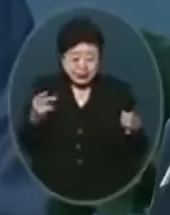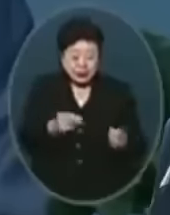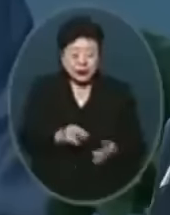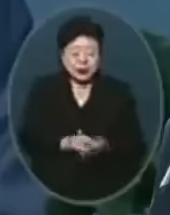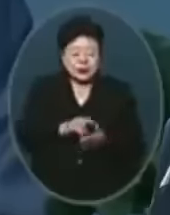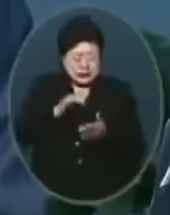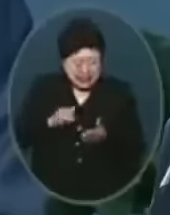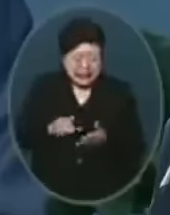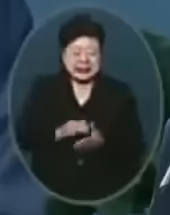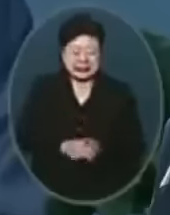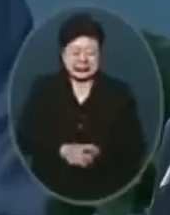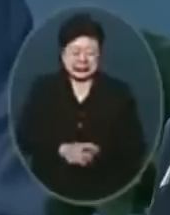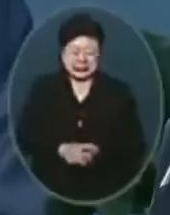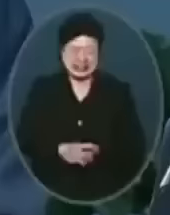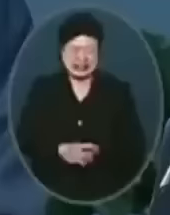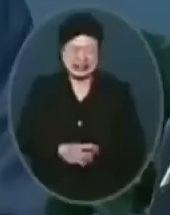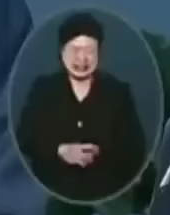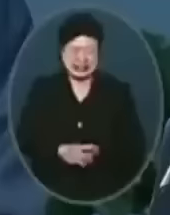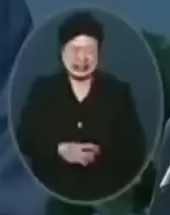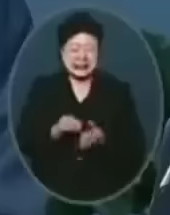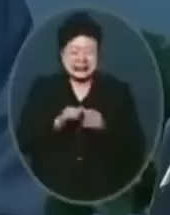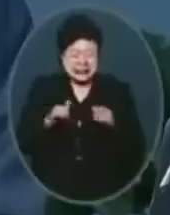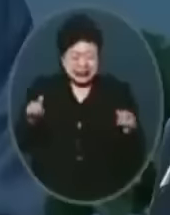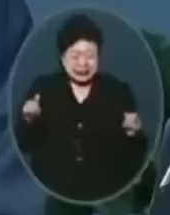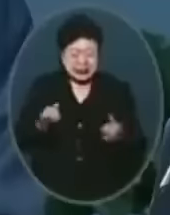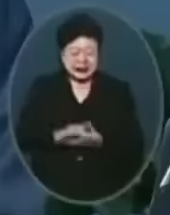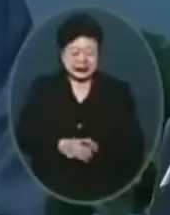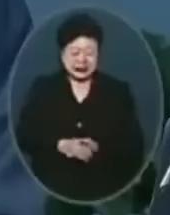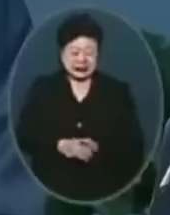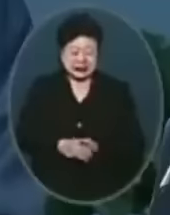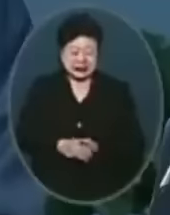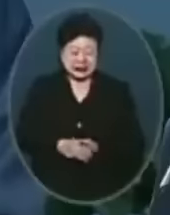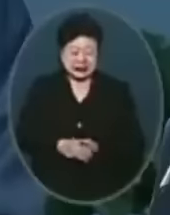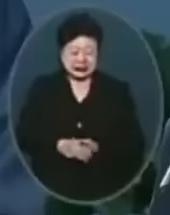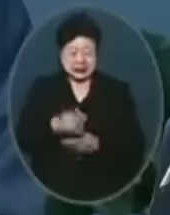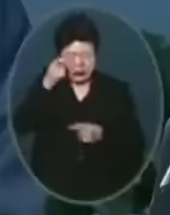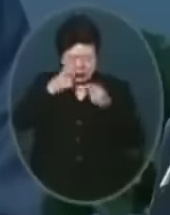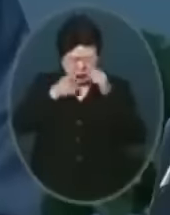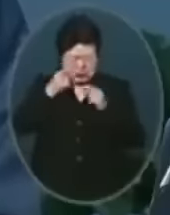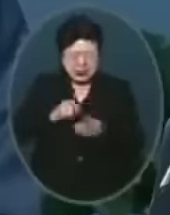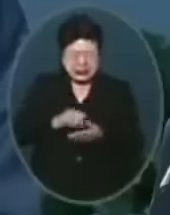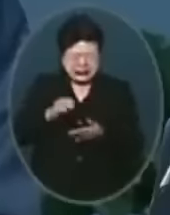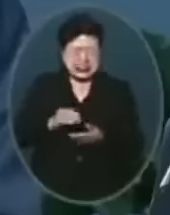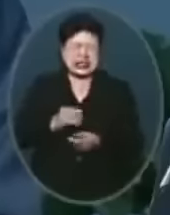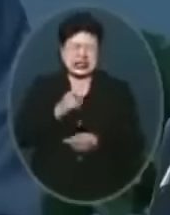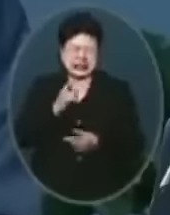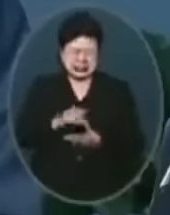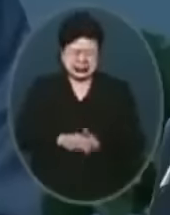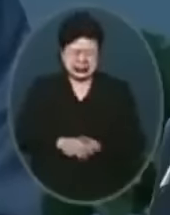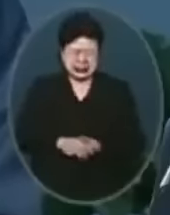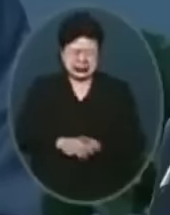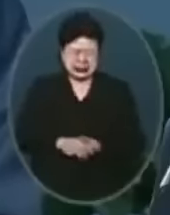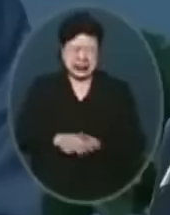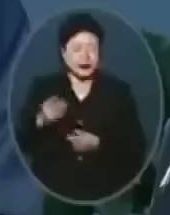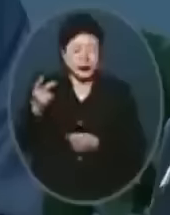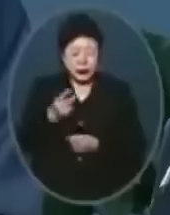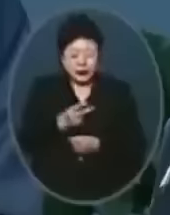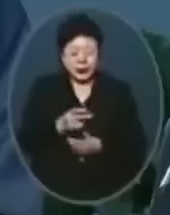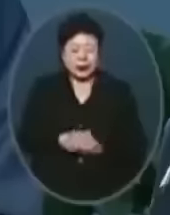또 그 당시에 사람들 눈물을 많이 흘리던 세금쟁이